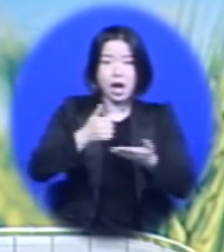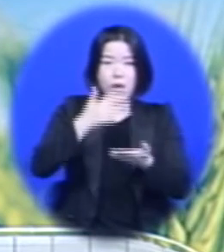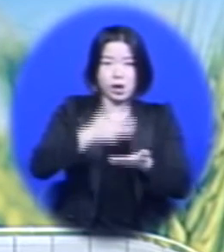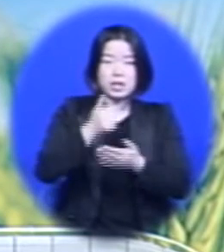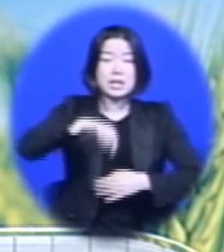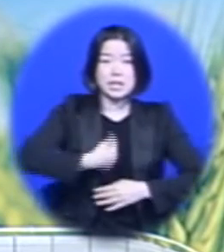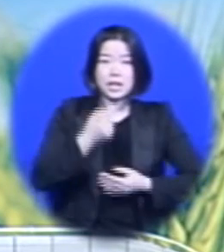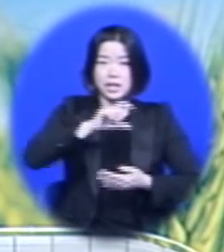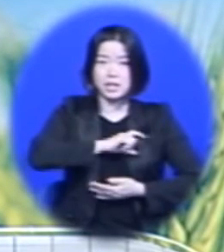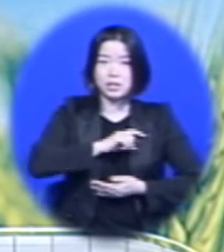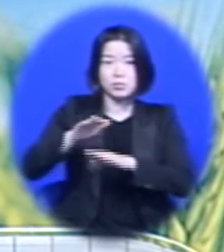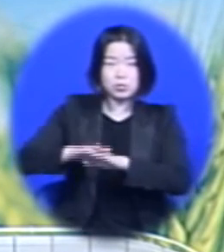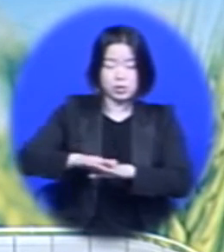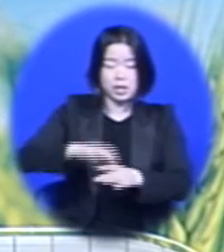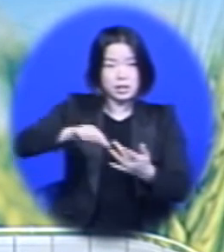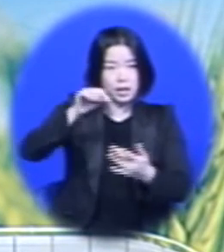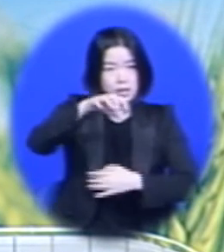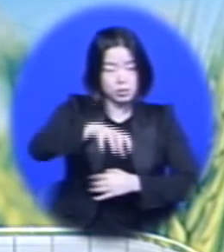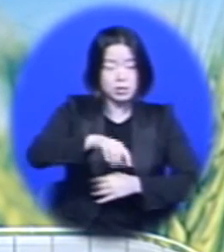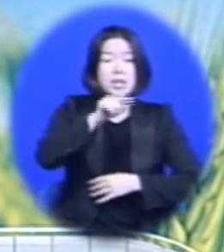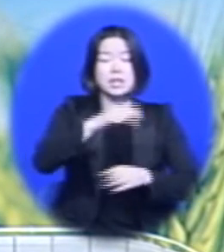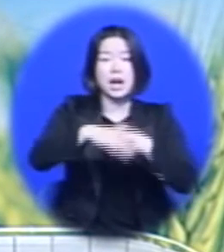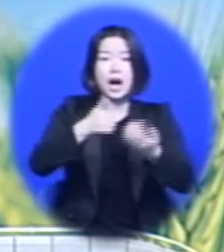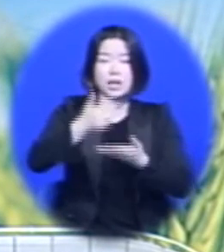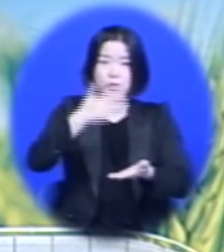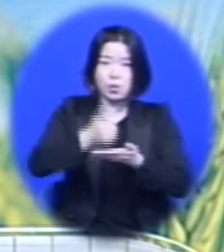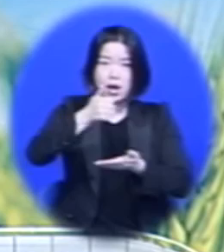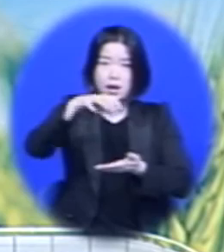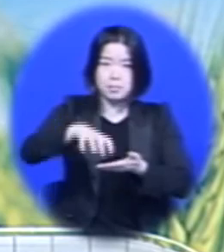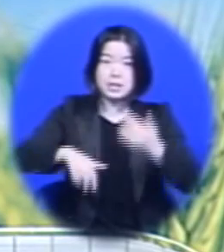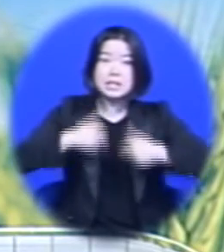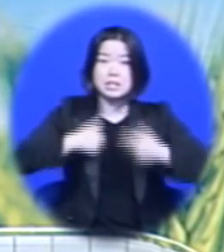이름을 두시려고 택하신 곳에서 내 하나님 여호와 앞에서 즐거워할지니라.